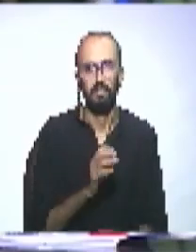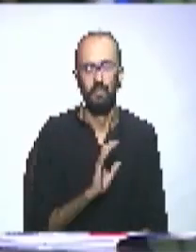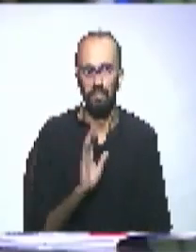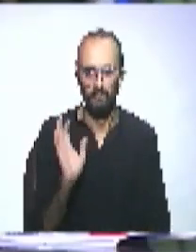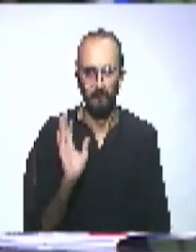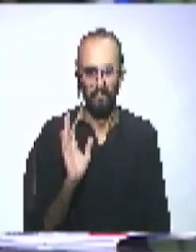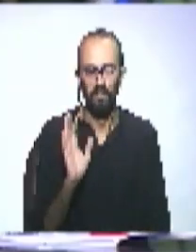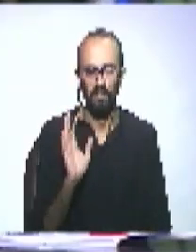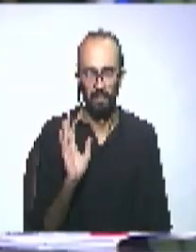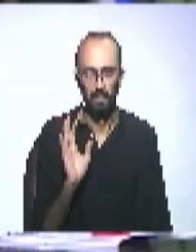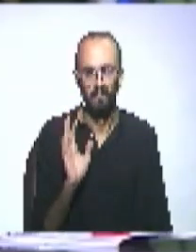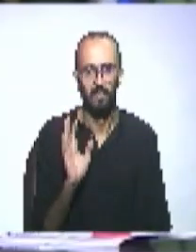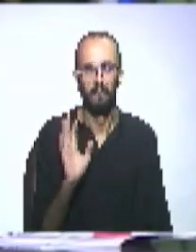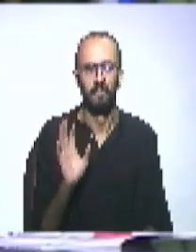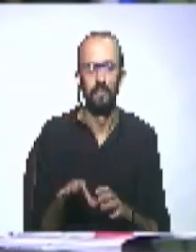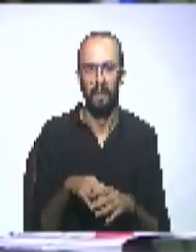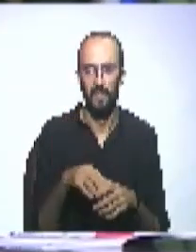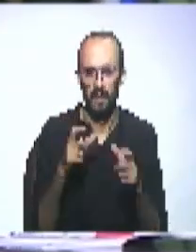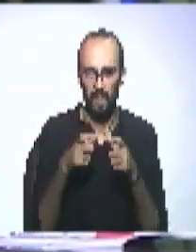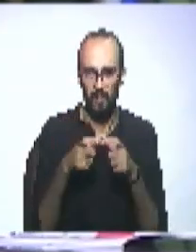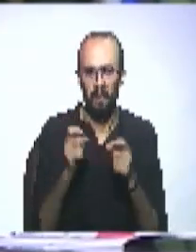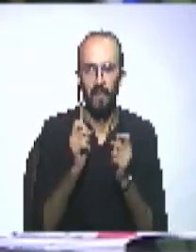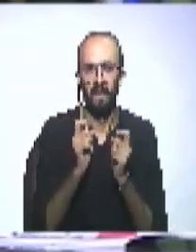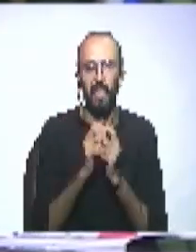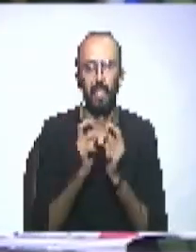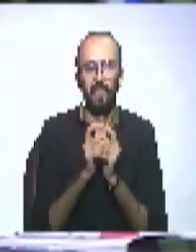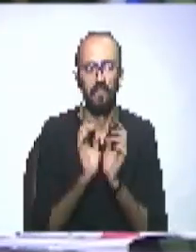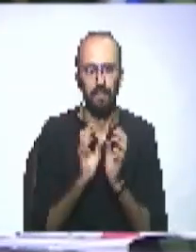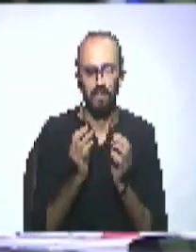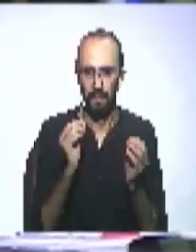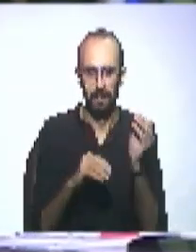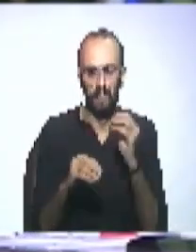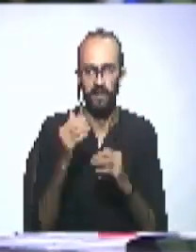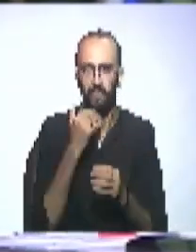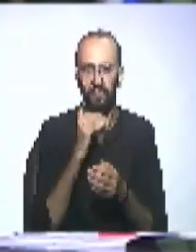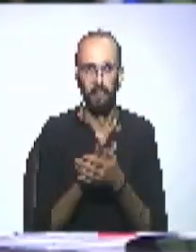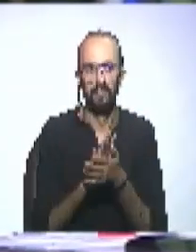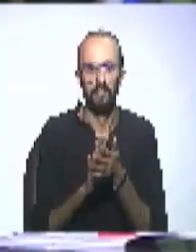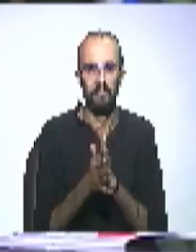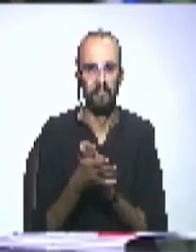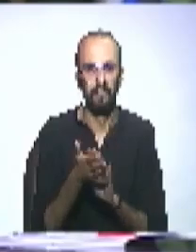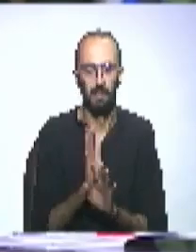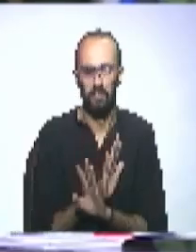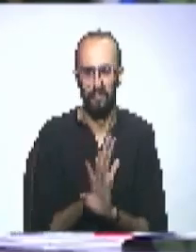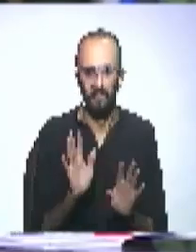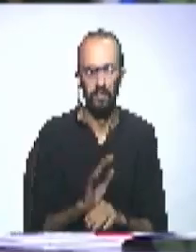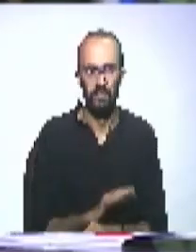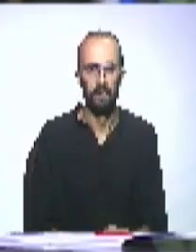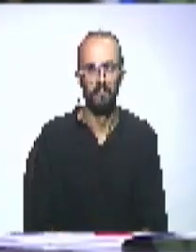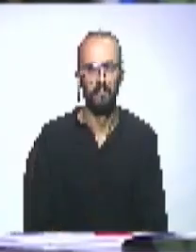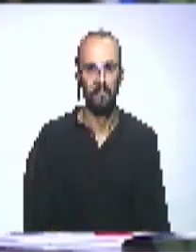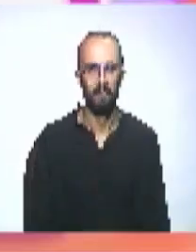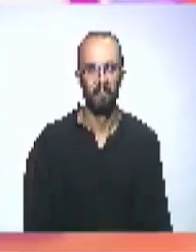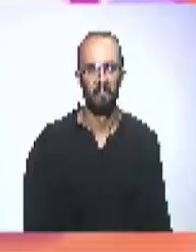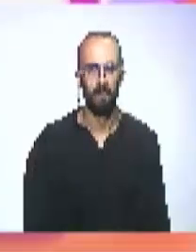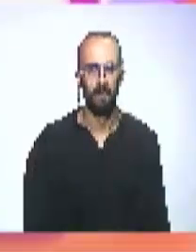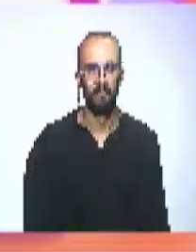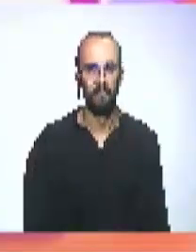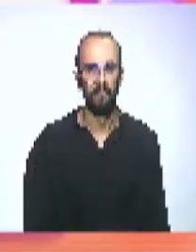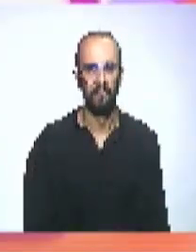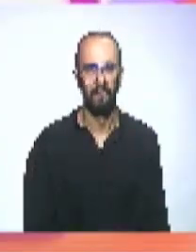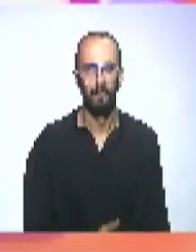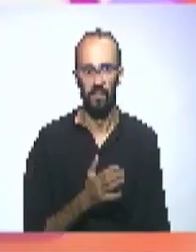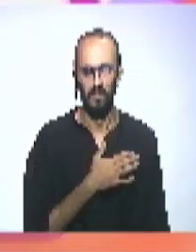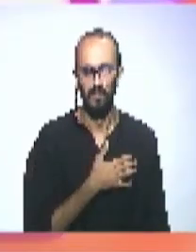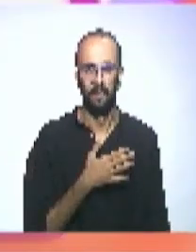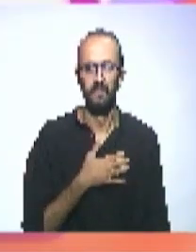احنا هنشتغل همبرجر فراخ بدون اي اضافات، بدون اي اضافات. معانا